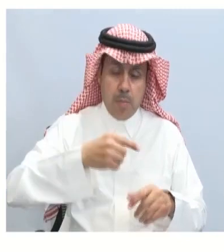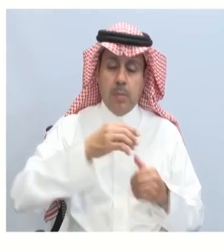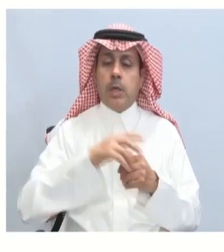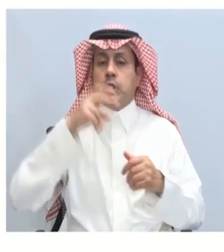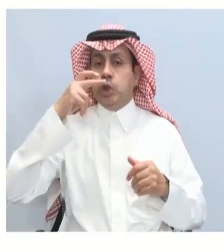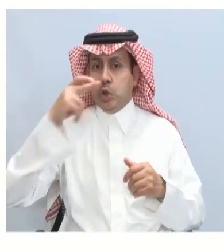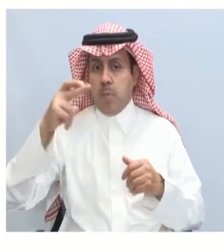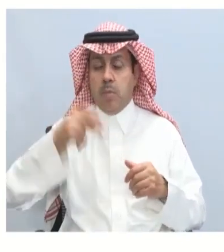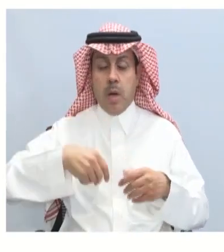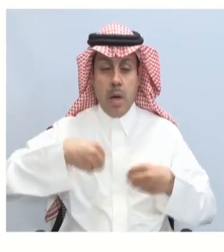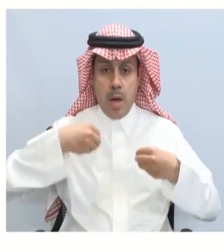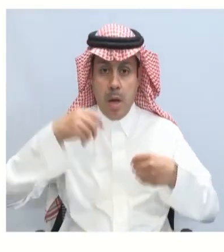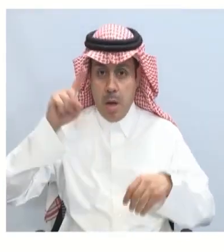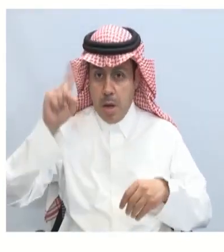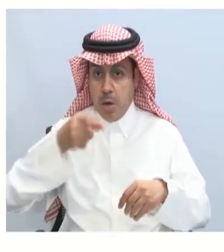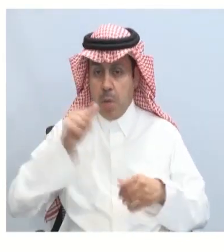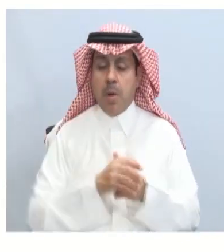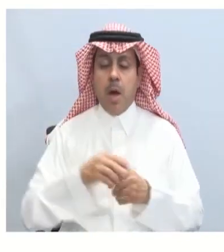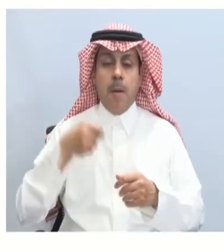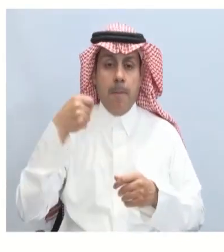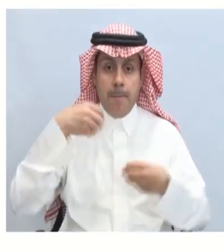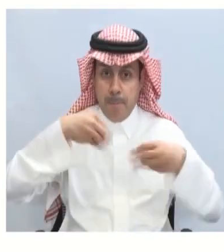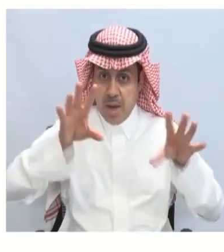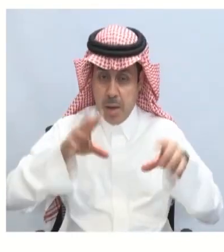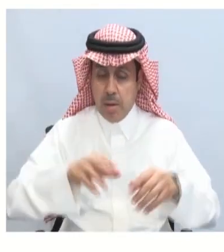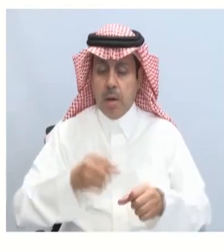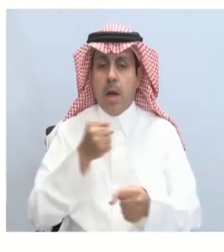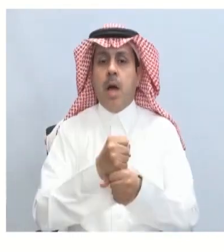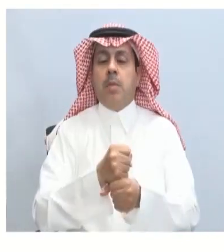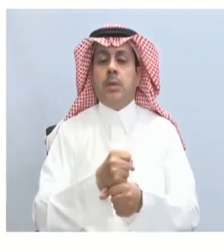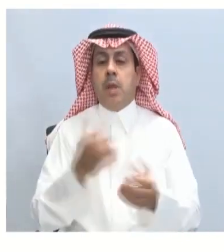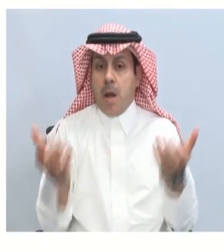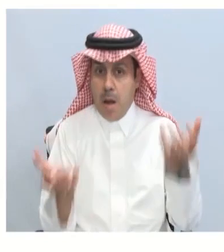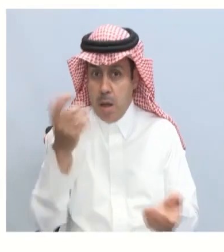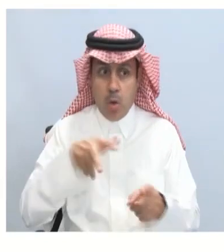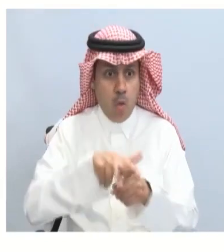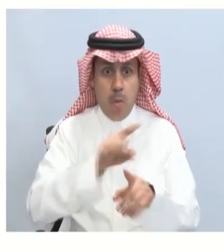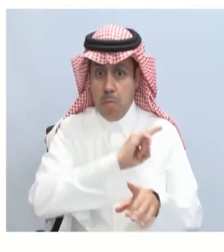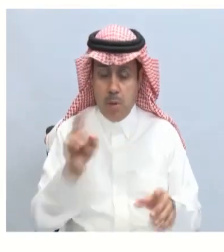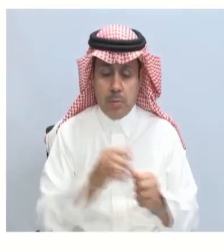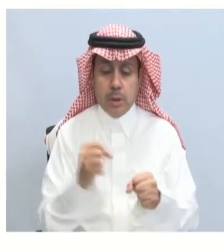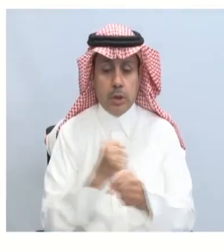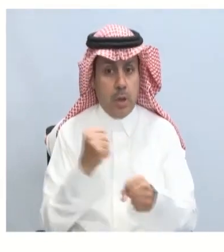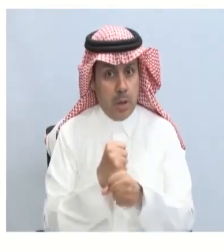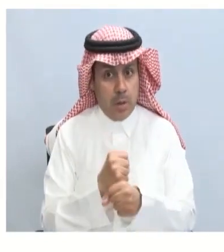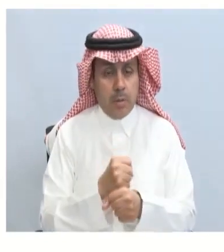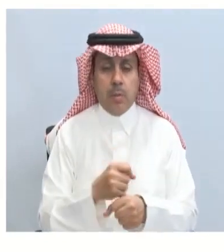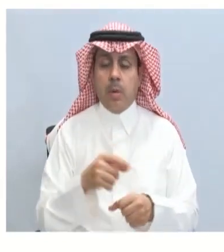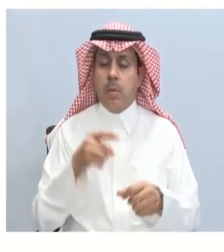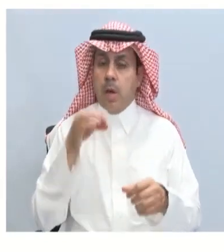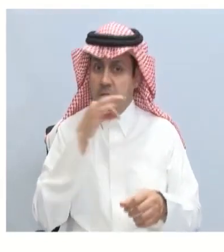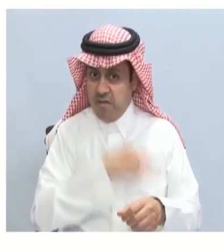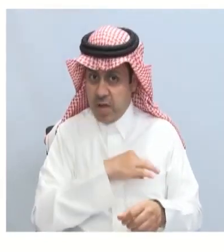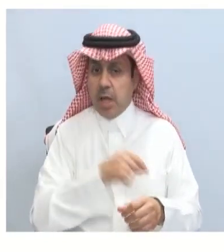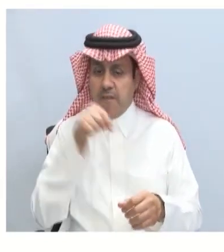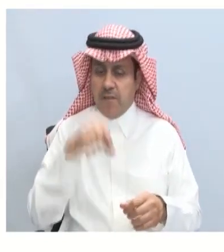الجواب ربى البيع اقامه العدل ومنع الظلم وتحقيق المصلحه من وجوه من وجود الاموال